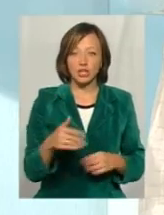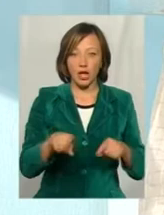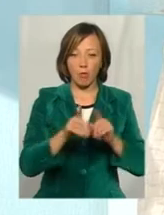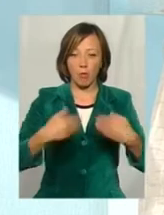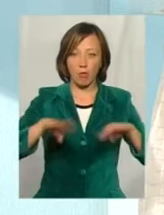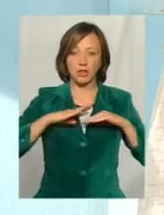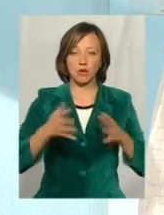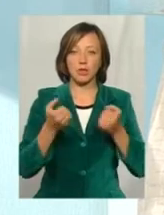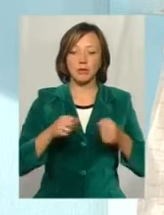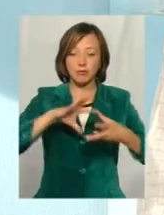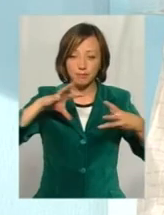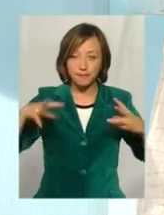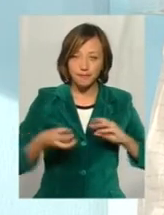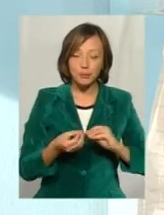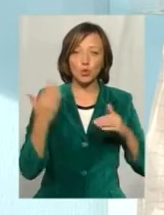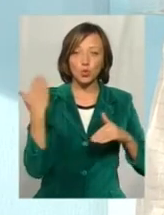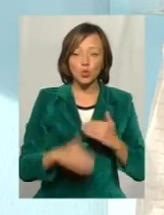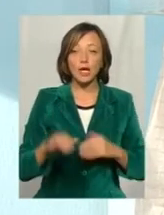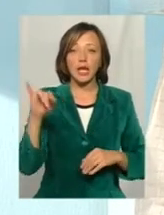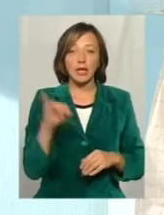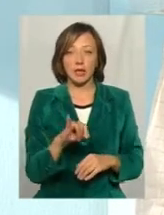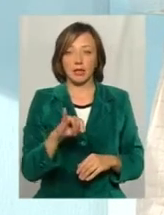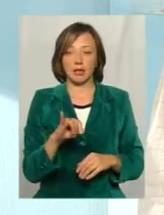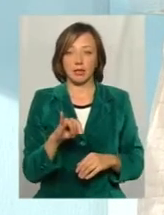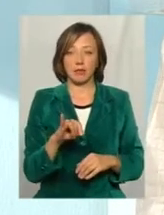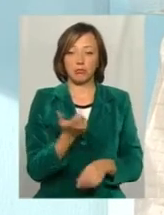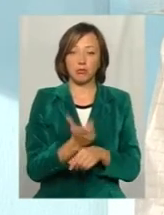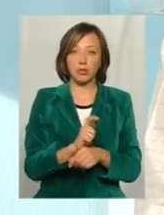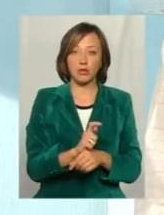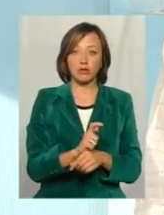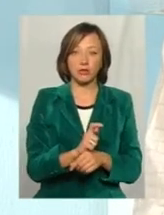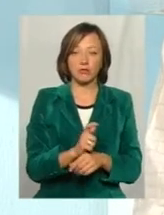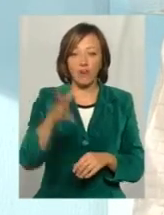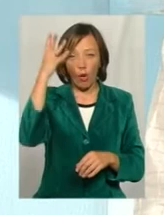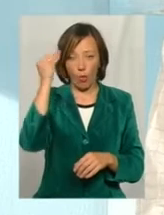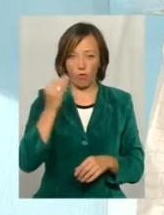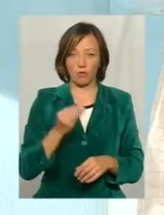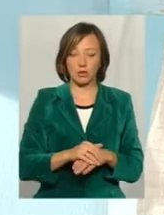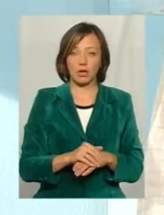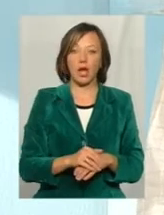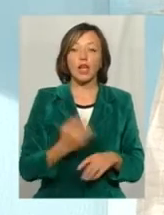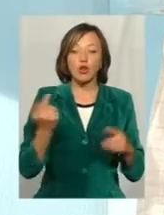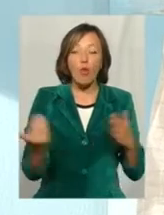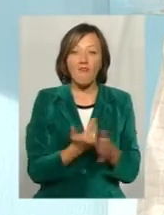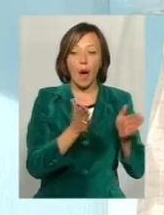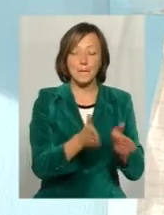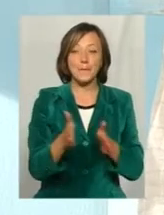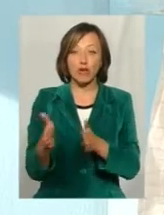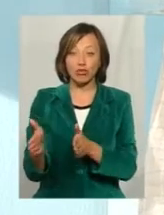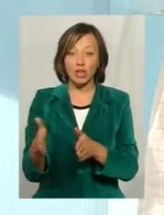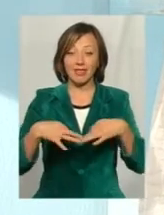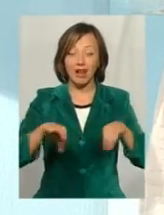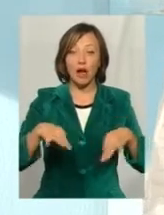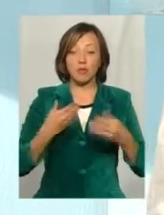пропозицій отримали. Вони всі узагальнені і вони у більшості вони враховуються насправді. І оця нова мережа, це та,